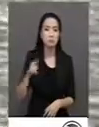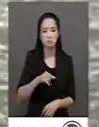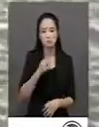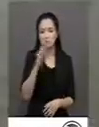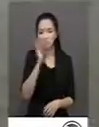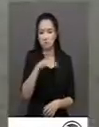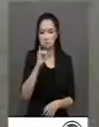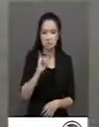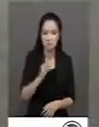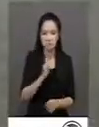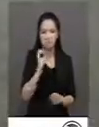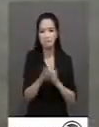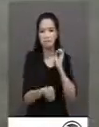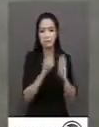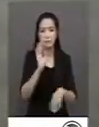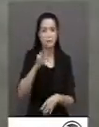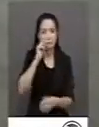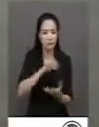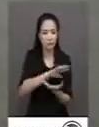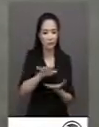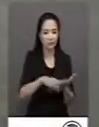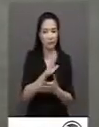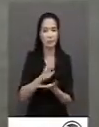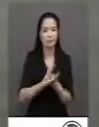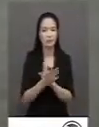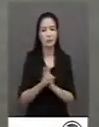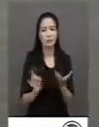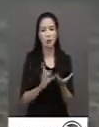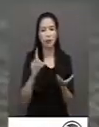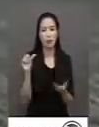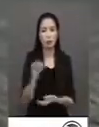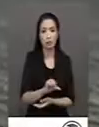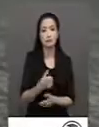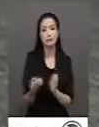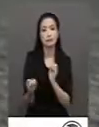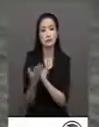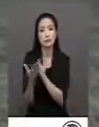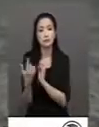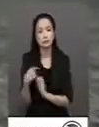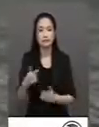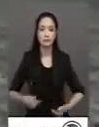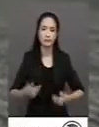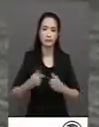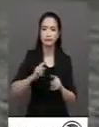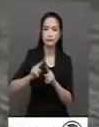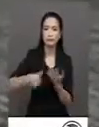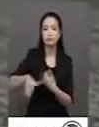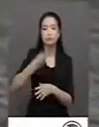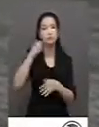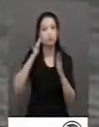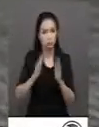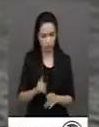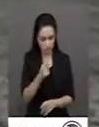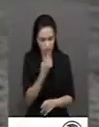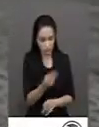เสียลงสู่แม่น้ำคุณภาพน้ำเปลี่ยนไปพอคุณภาพน้ำเปลี่ยนก็มีผลกระทบกับทุกชีวิตทุกๆคนต้องให้